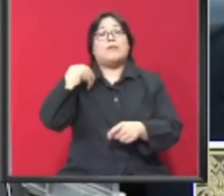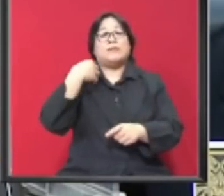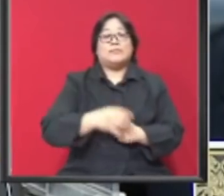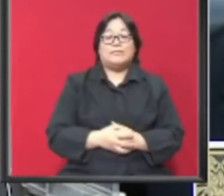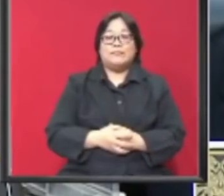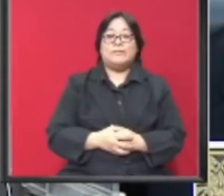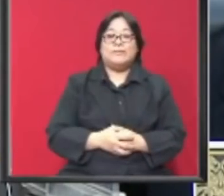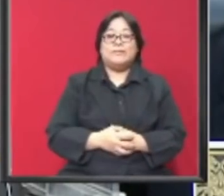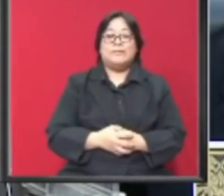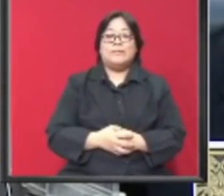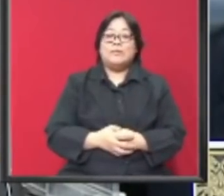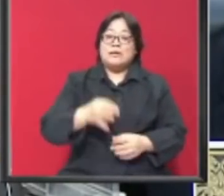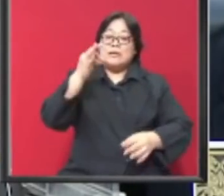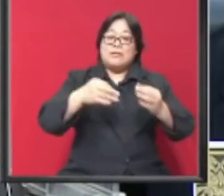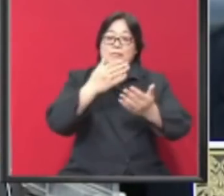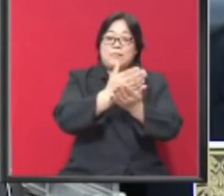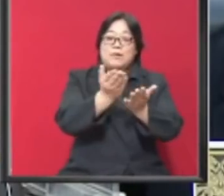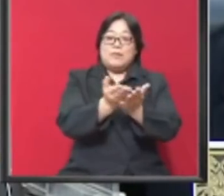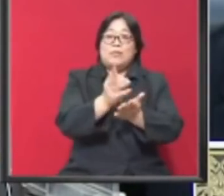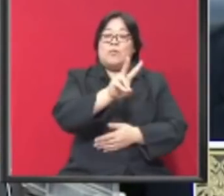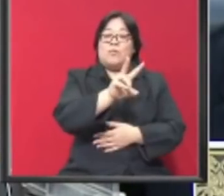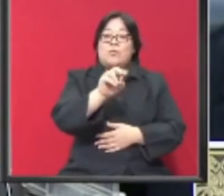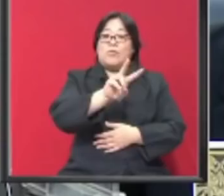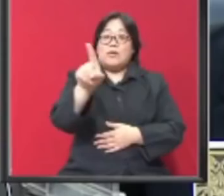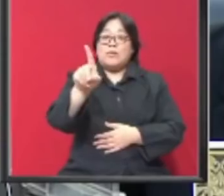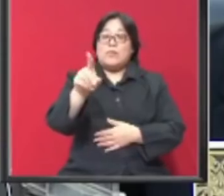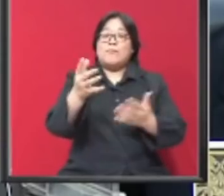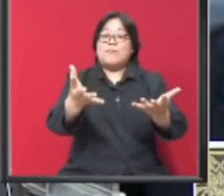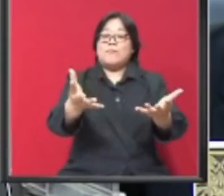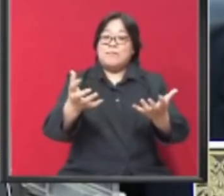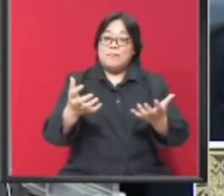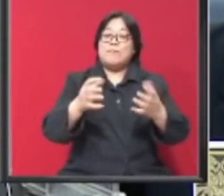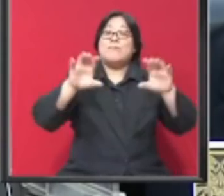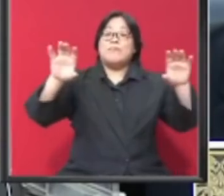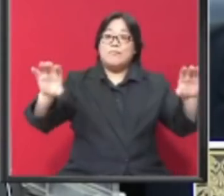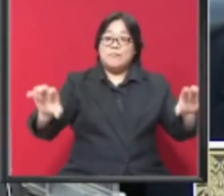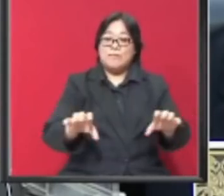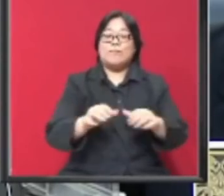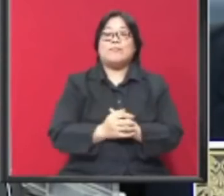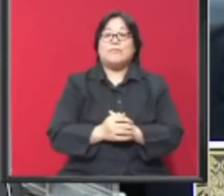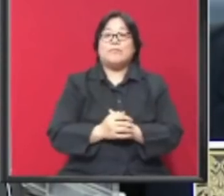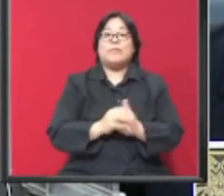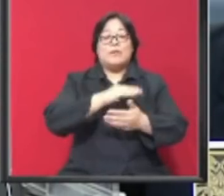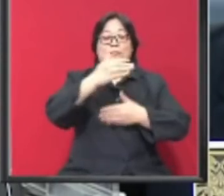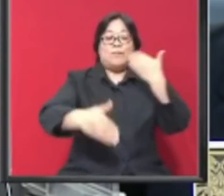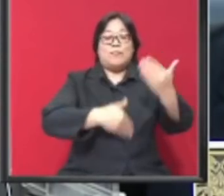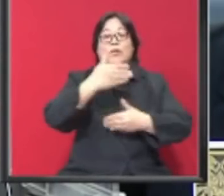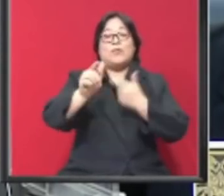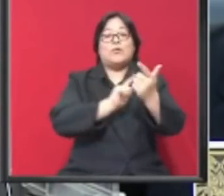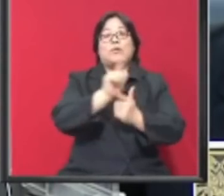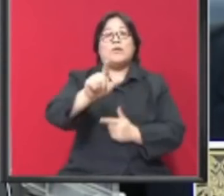bla Hai jika belanja UN 2021 ini nak dilaksanakan maka proses